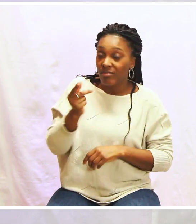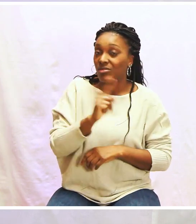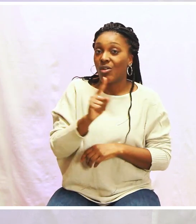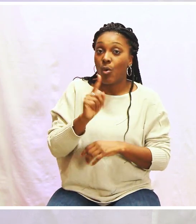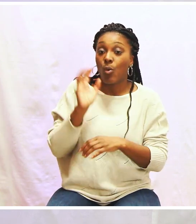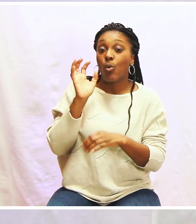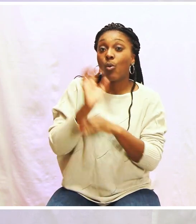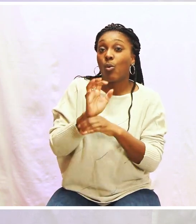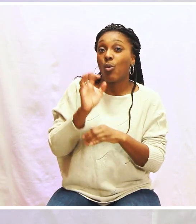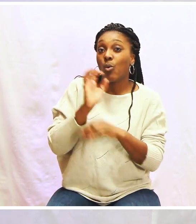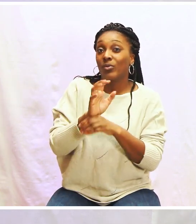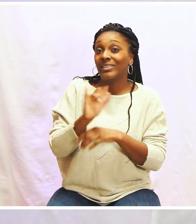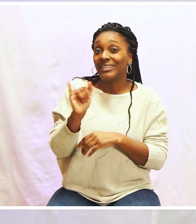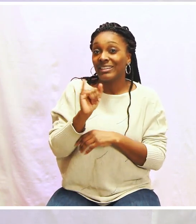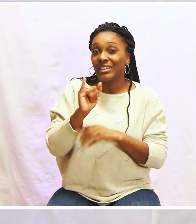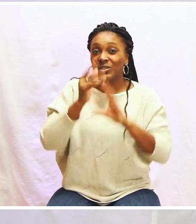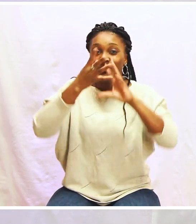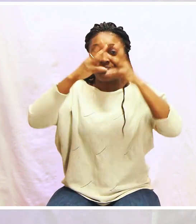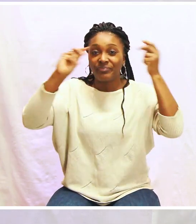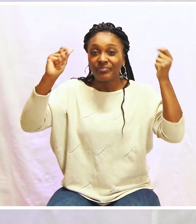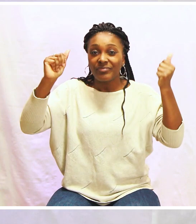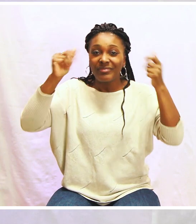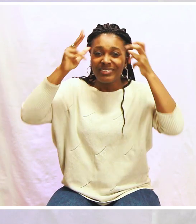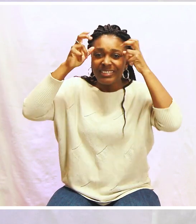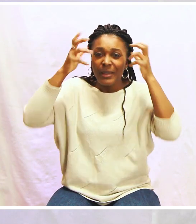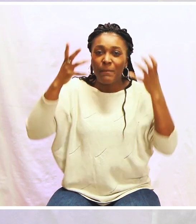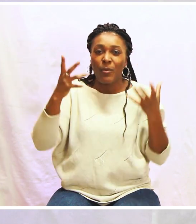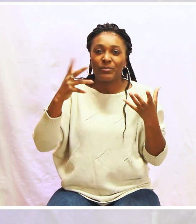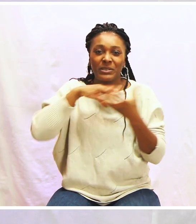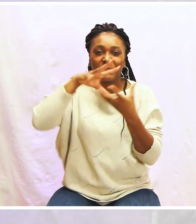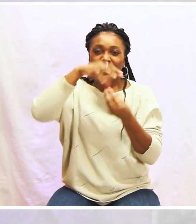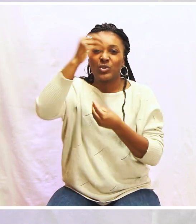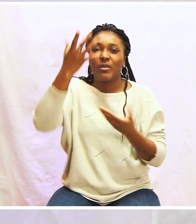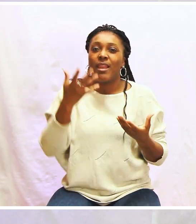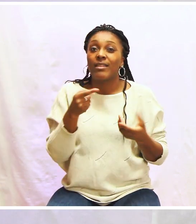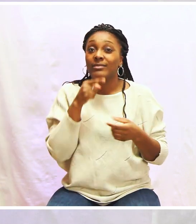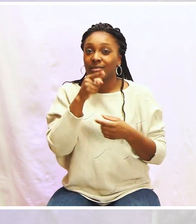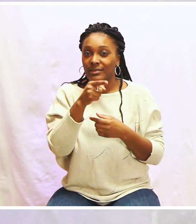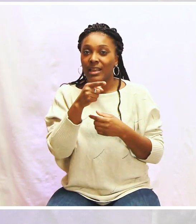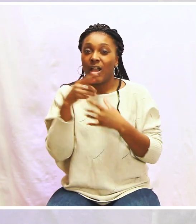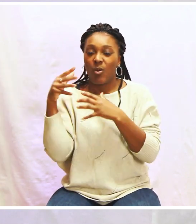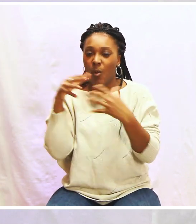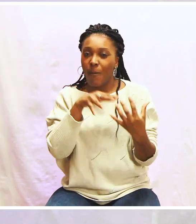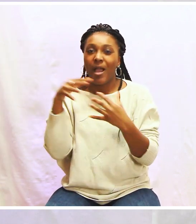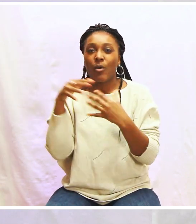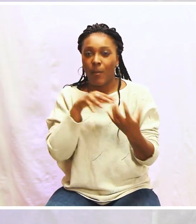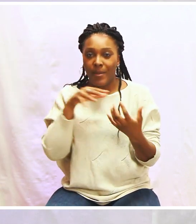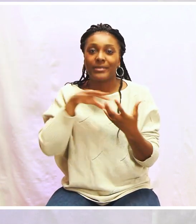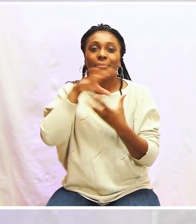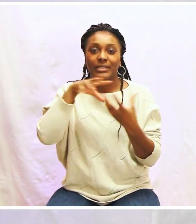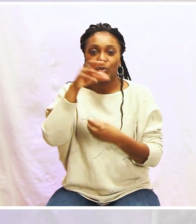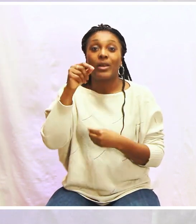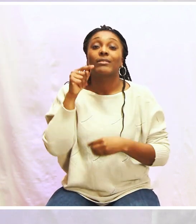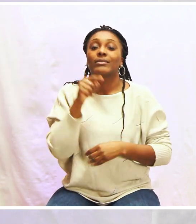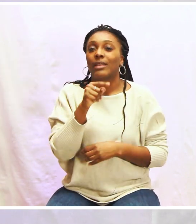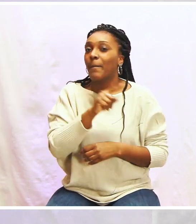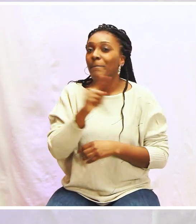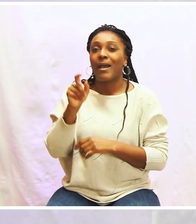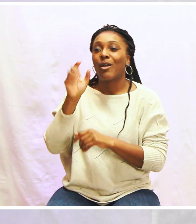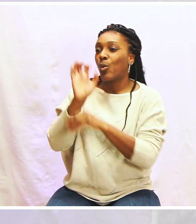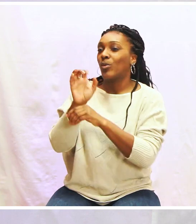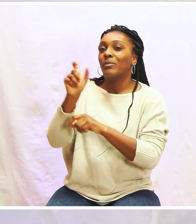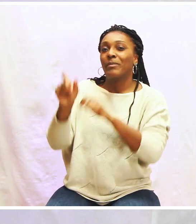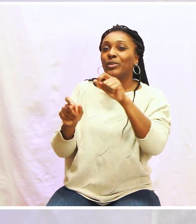là, qu'on ne voit pas avec nos yeux naturels, mais qui sont bien présents dans plein de situations différentes, que Dieu nous donne du